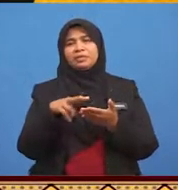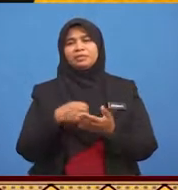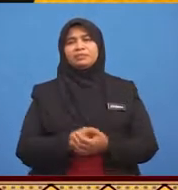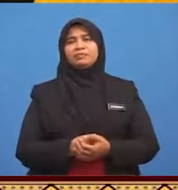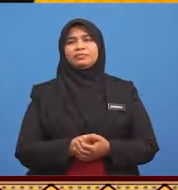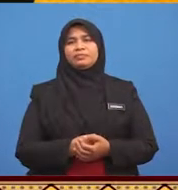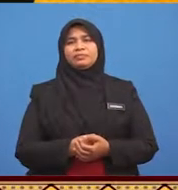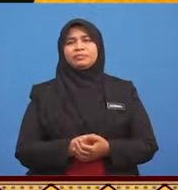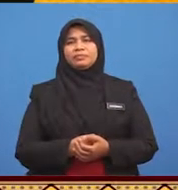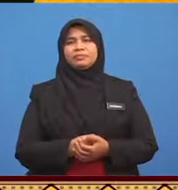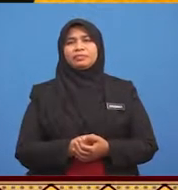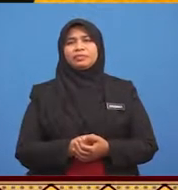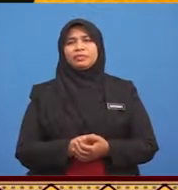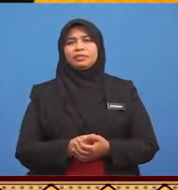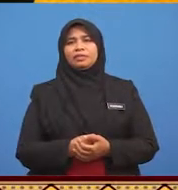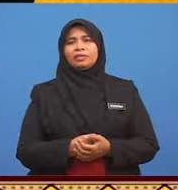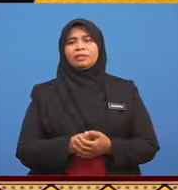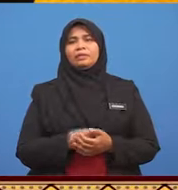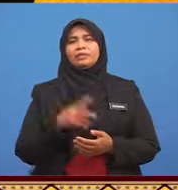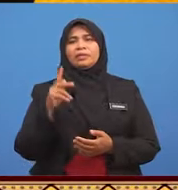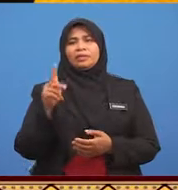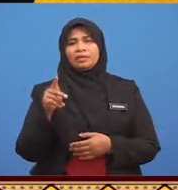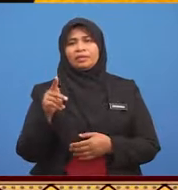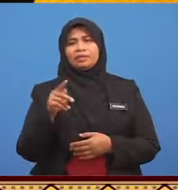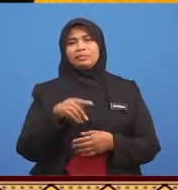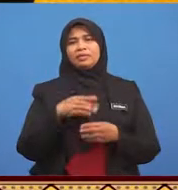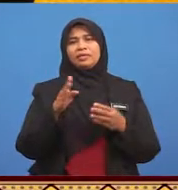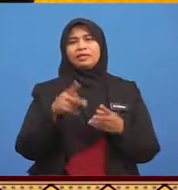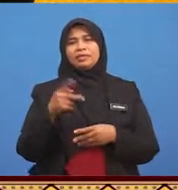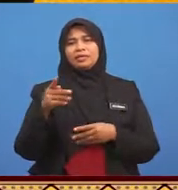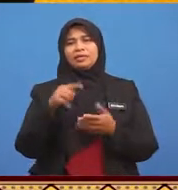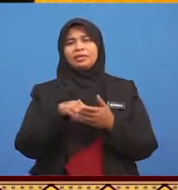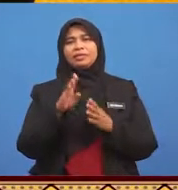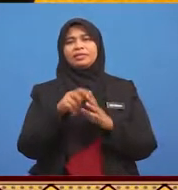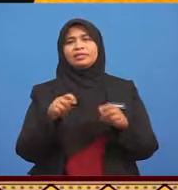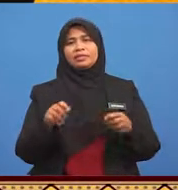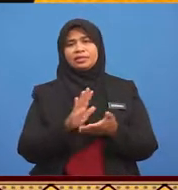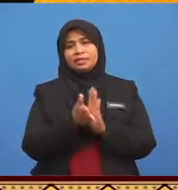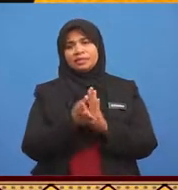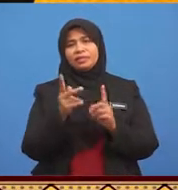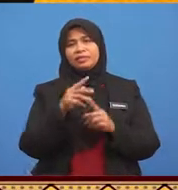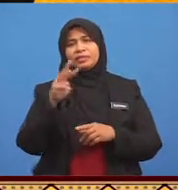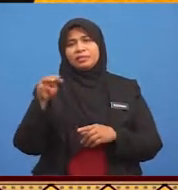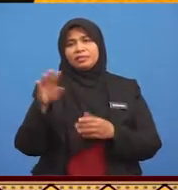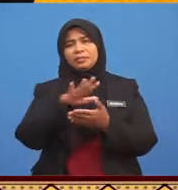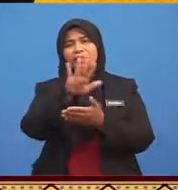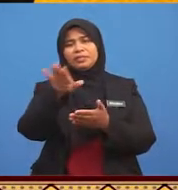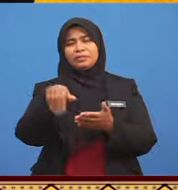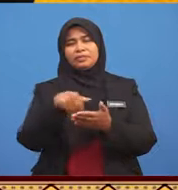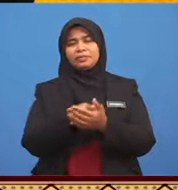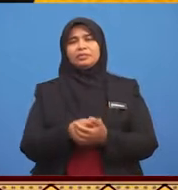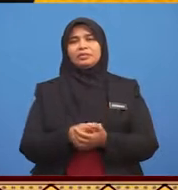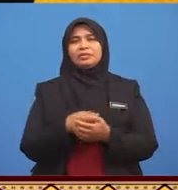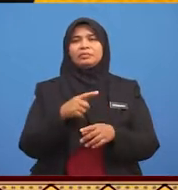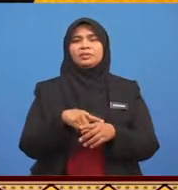Astaghfirullahalazim. Ha, pernah tak perkara sebegini terjadi kepada murid-murid semua? Semasa situasi